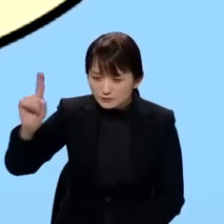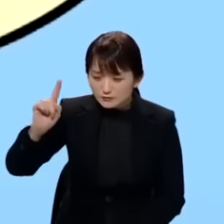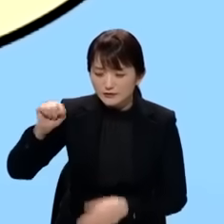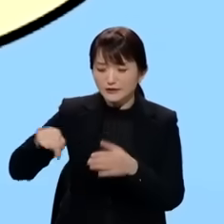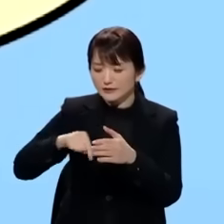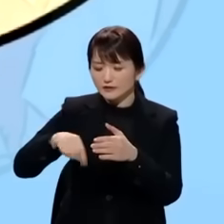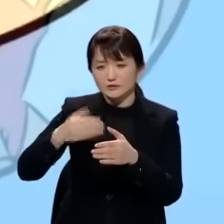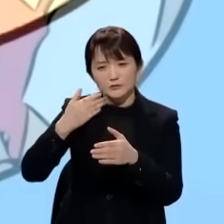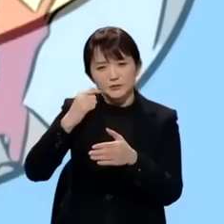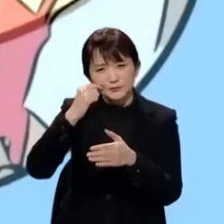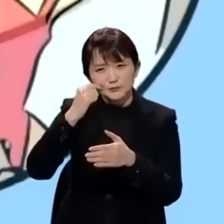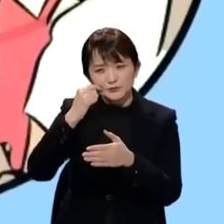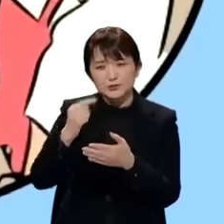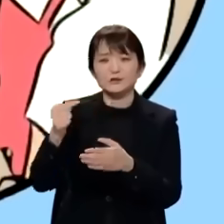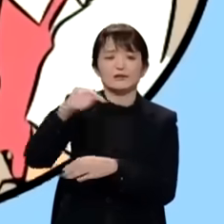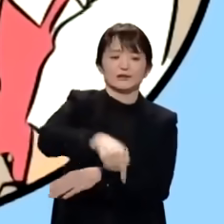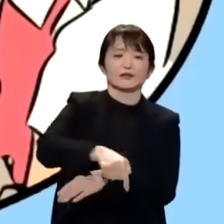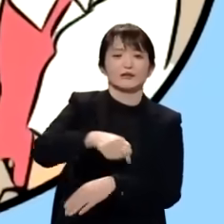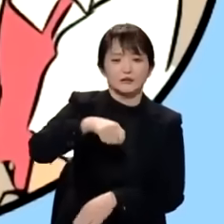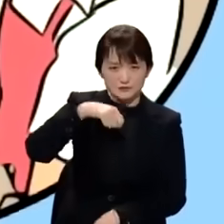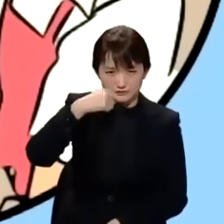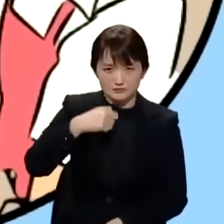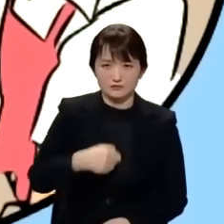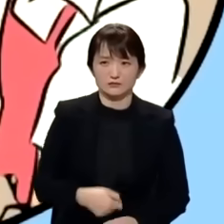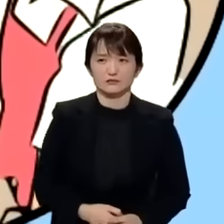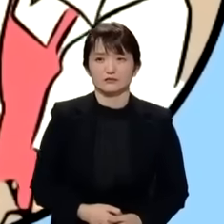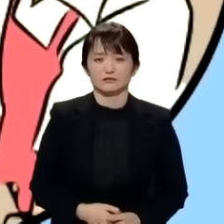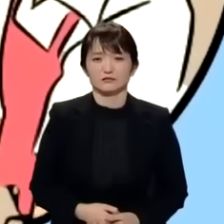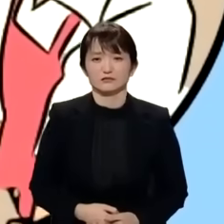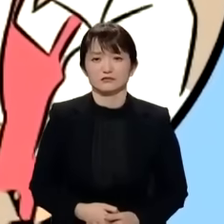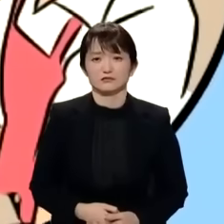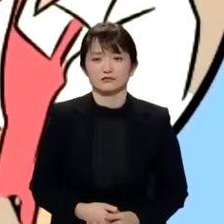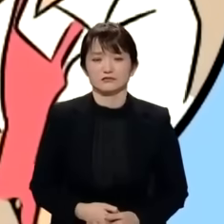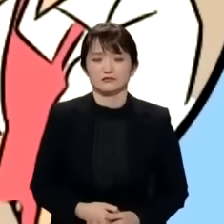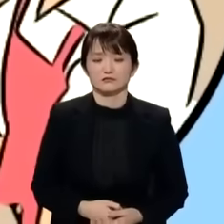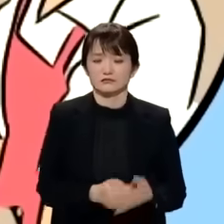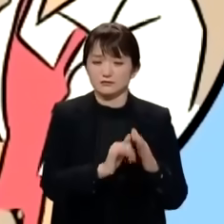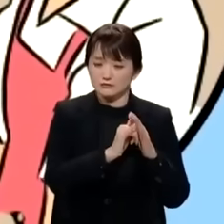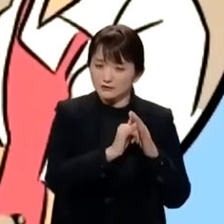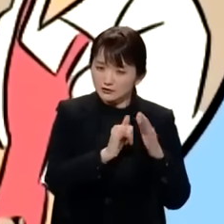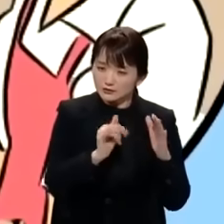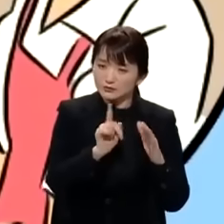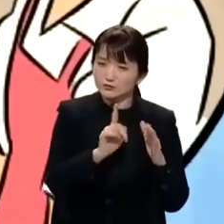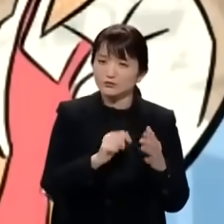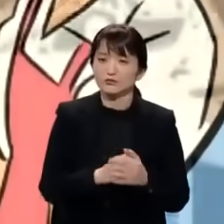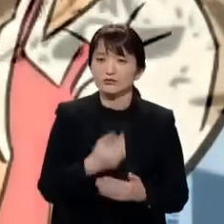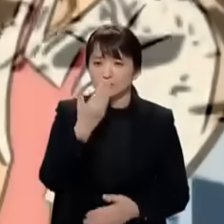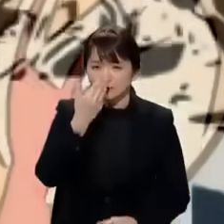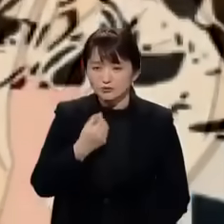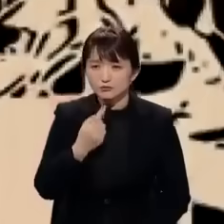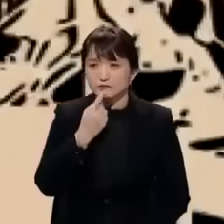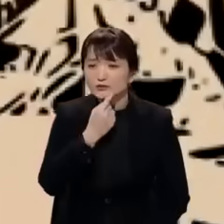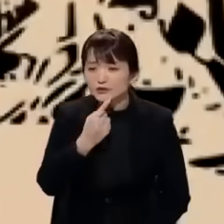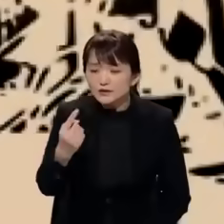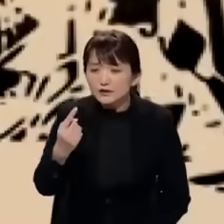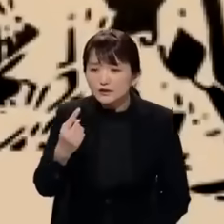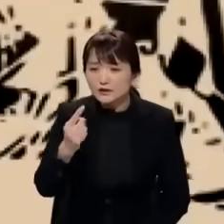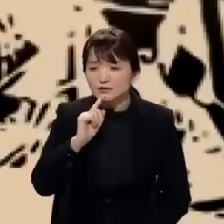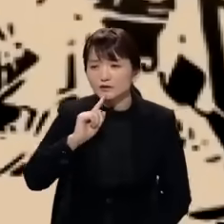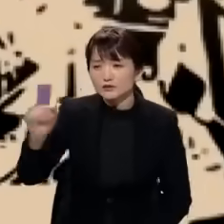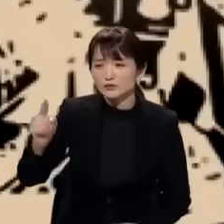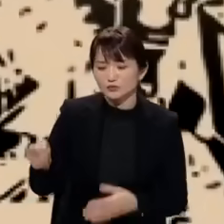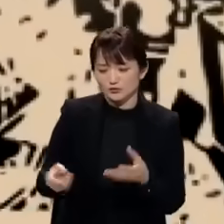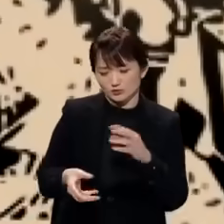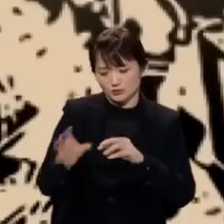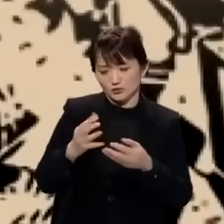드시니까 그냥 나가서 드세요라고 얘기를 했다는 거죠이 결국 사연자는 가족들이 음료에 케이크에 시킨 거를 그냥 싹 포장해서 가지고